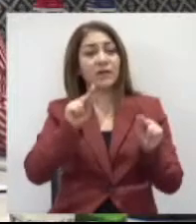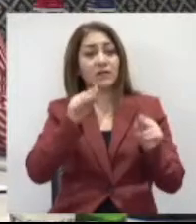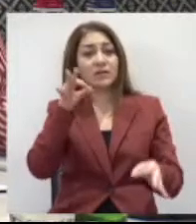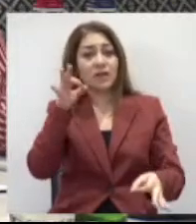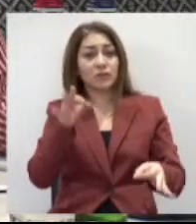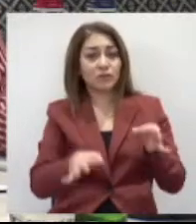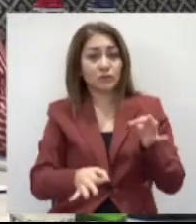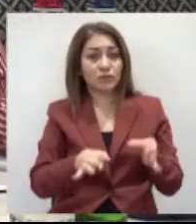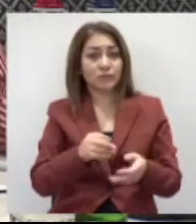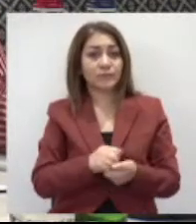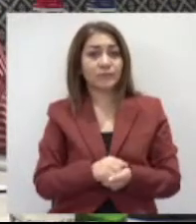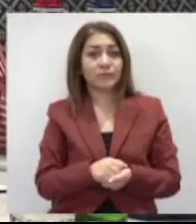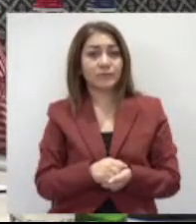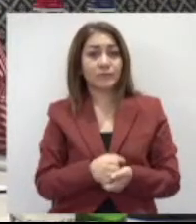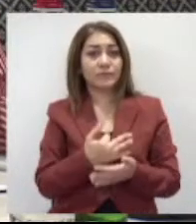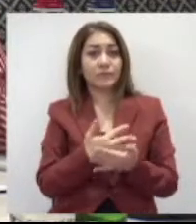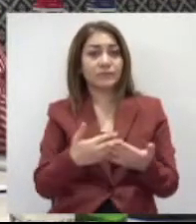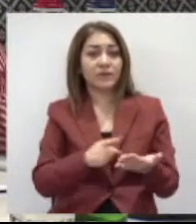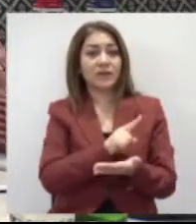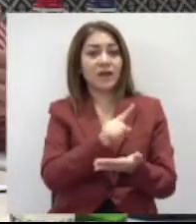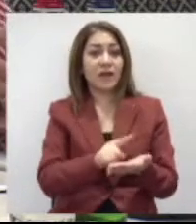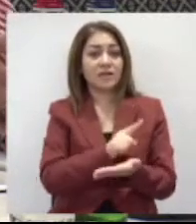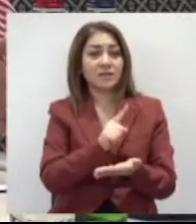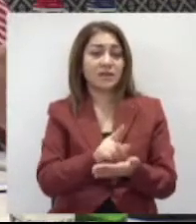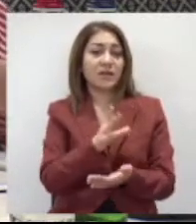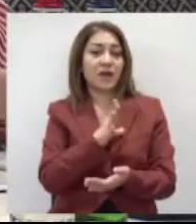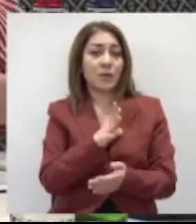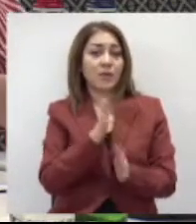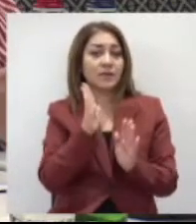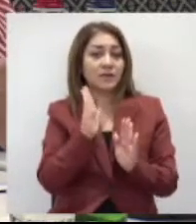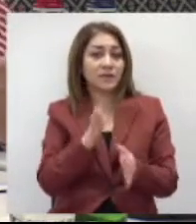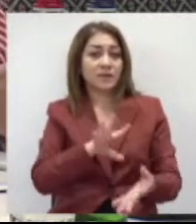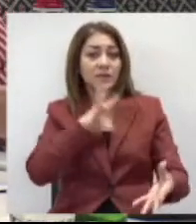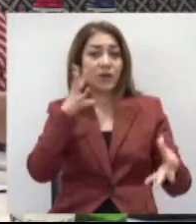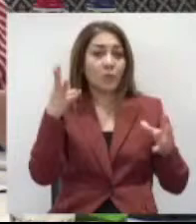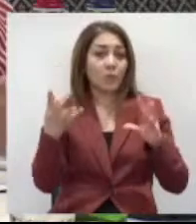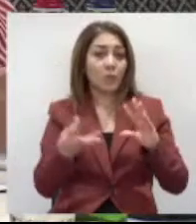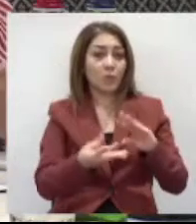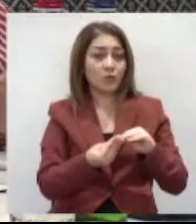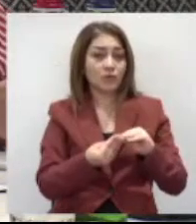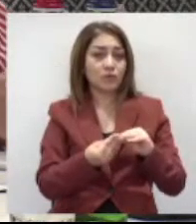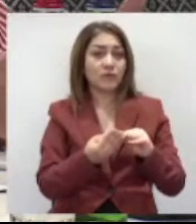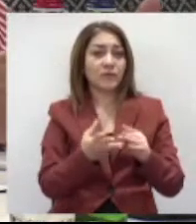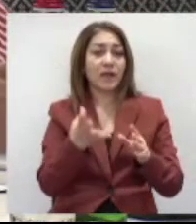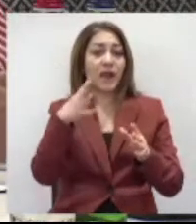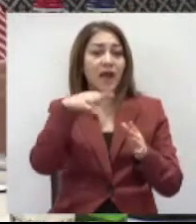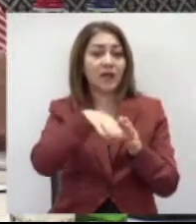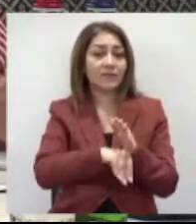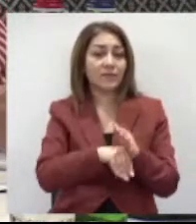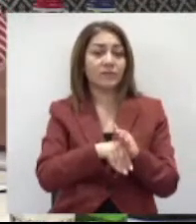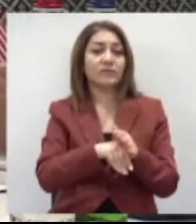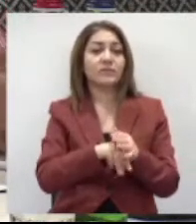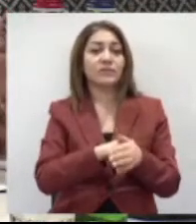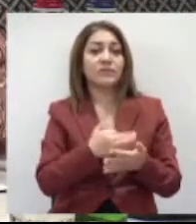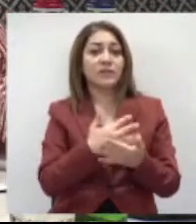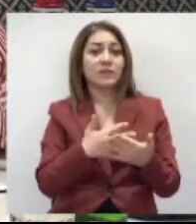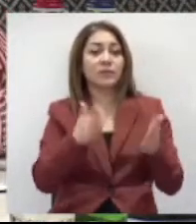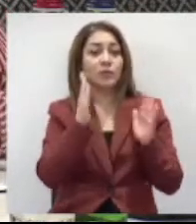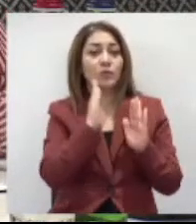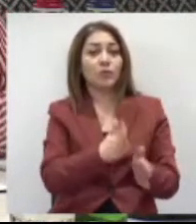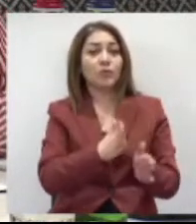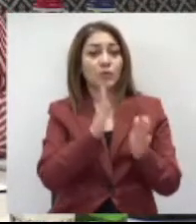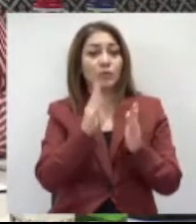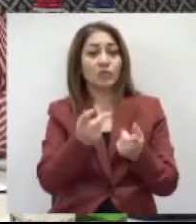արդարադատություն, մի շարք այլ հարցեր եւս կարող են լինել, որոնք ամբողջությամբ ներառվում են այս տարբեր ուղությունների